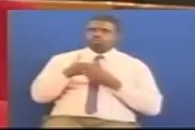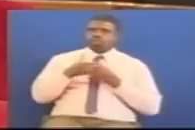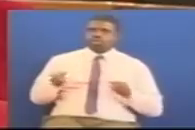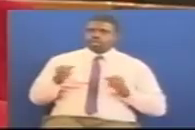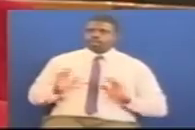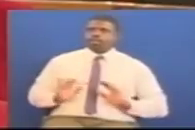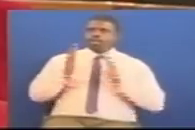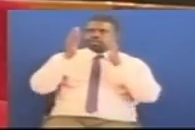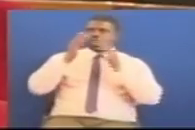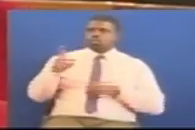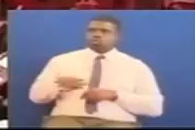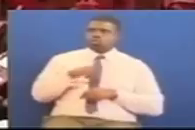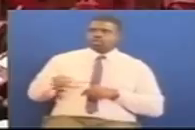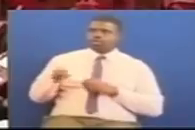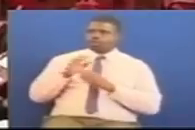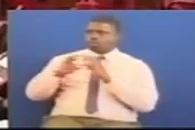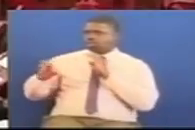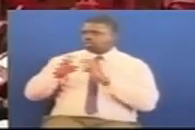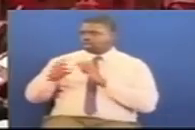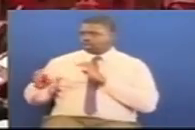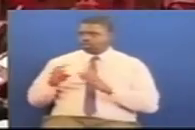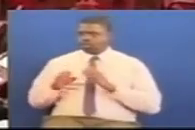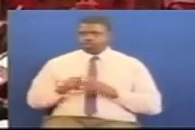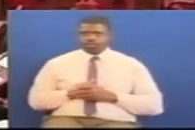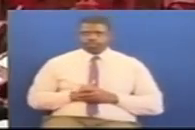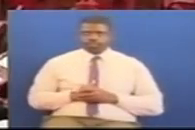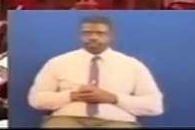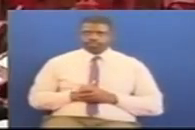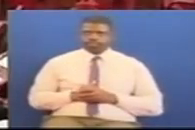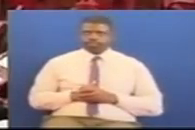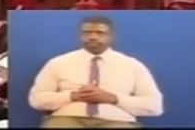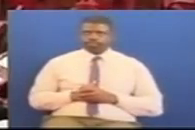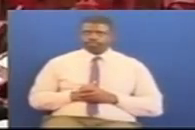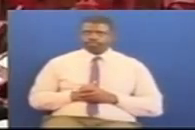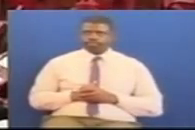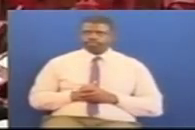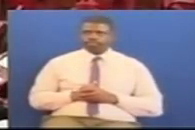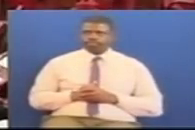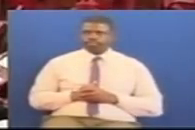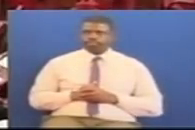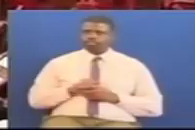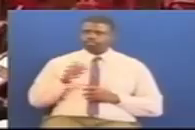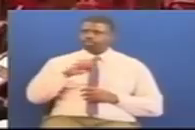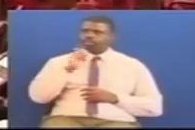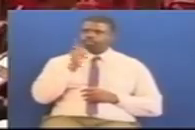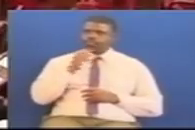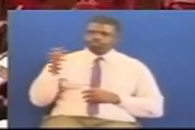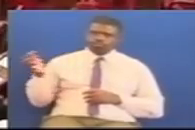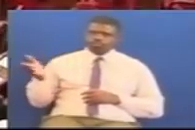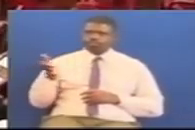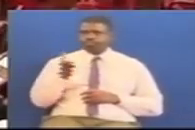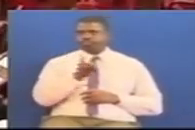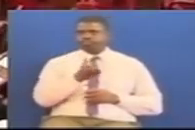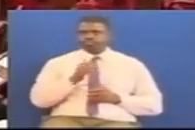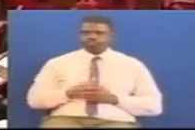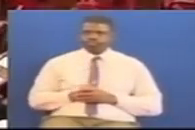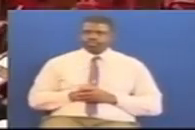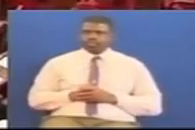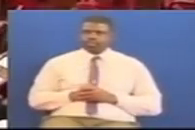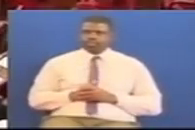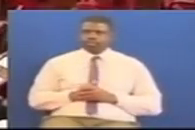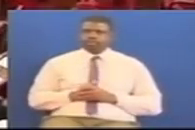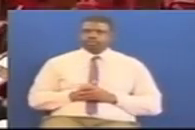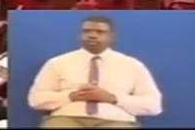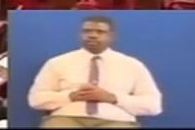kukosa mawasiliano? Asante. Jibu kwa swali hilo, Mheshimiwa Naibu Waziri Ujenzi, Uchukuzi na Mawasiliano,